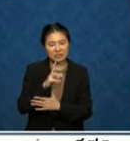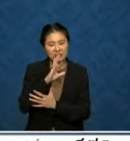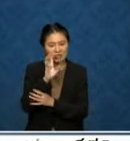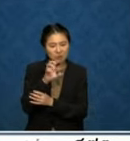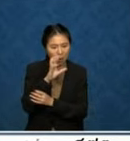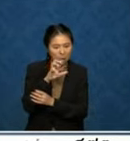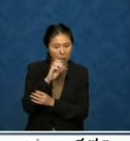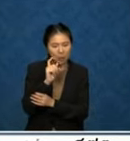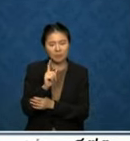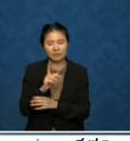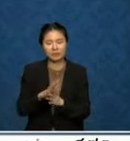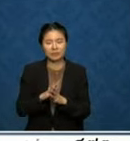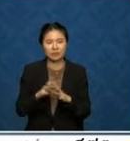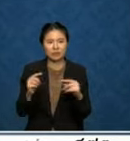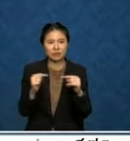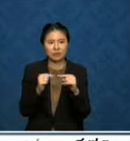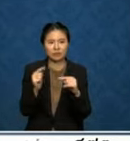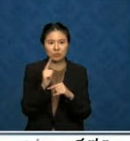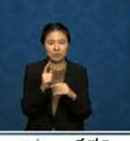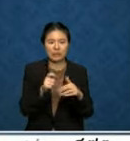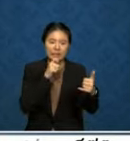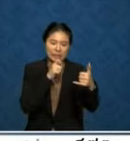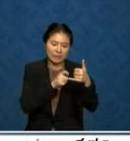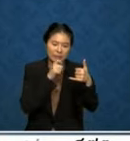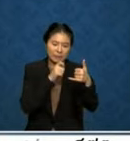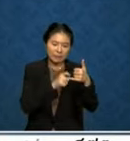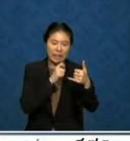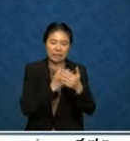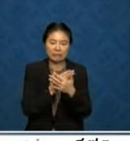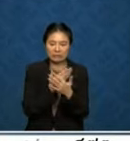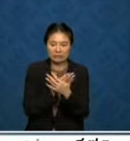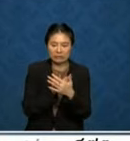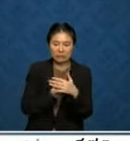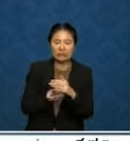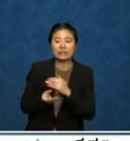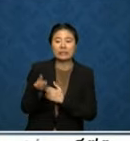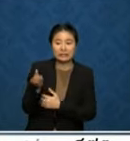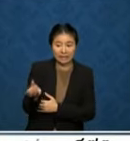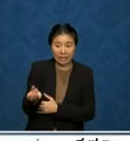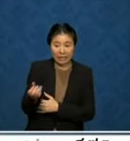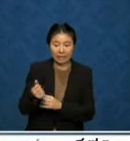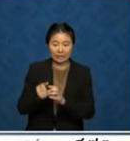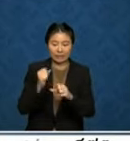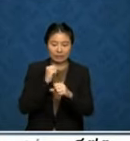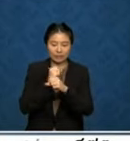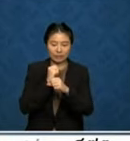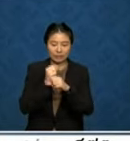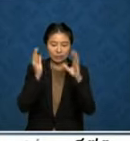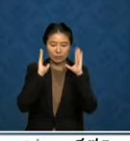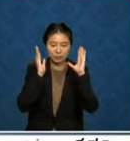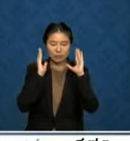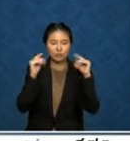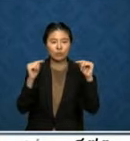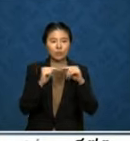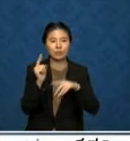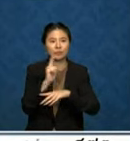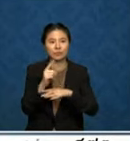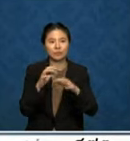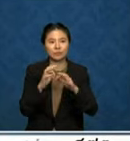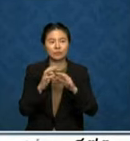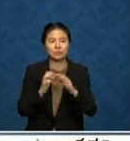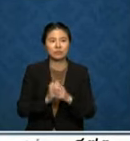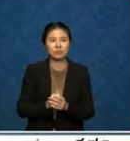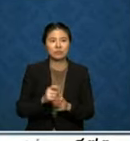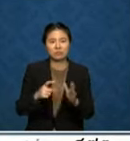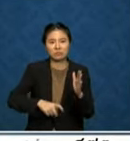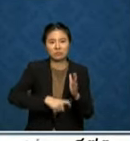ใจผลิตขึ้นมาเองหรือเป็นคอนเทนต์ที่ถูกว่าจ้างการไม่โปร่งใสในลักษณะนี้ดูเหมือนจะเป็นจุด